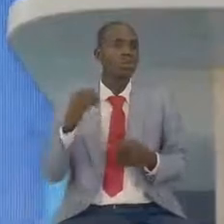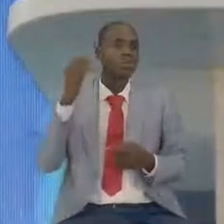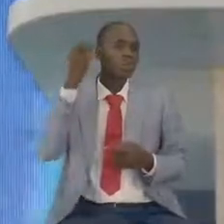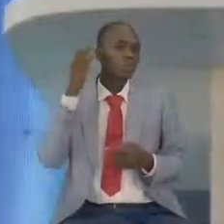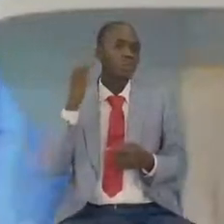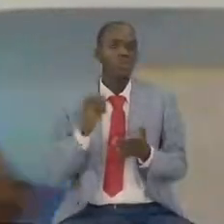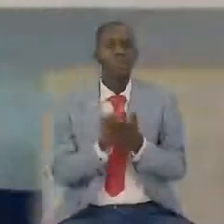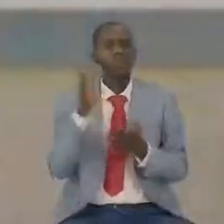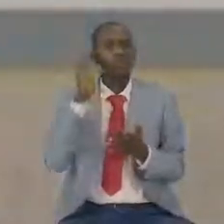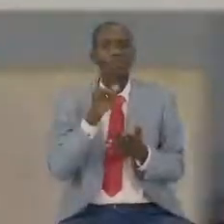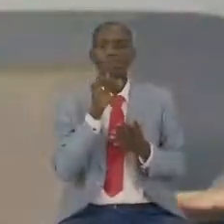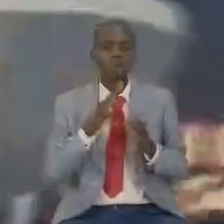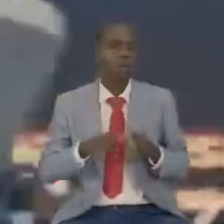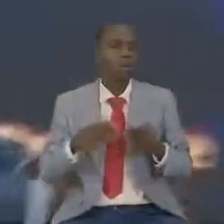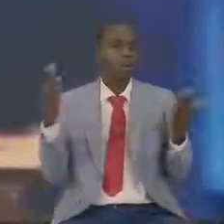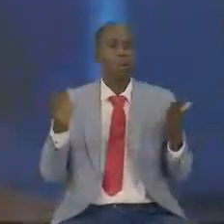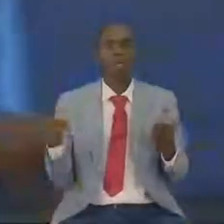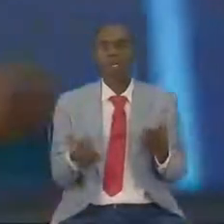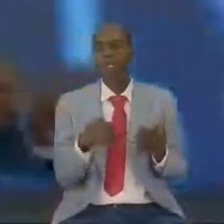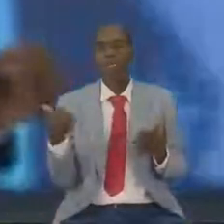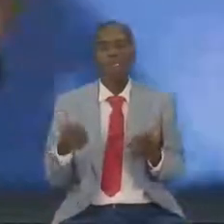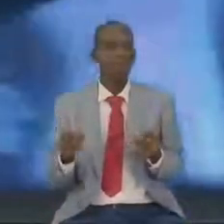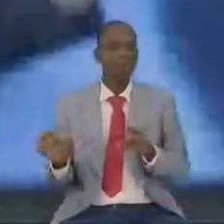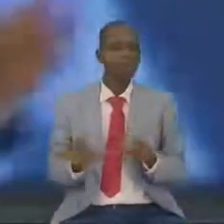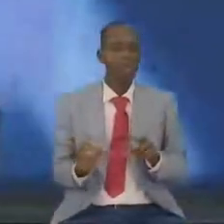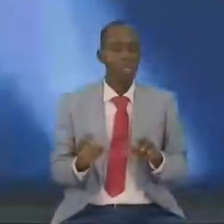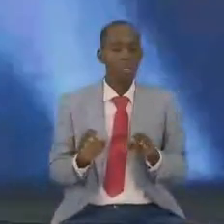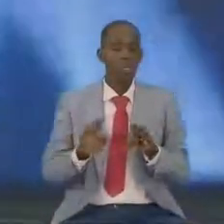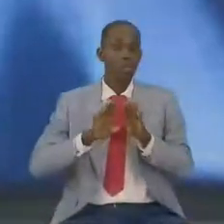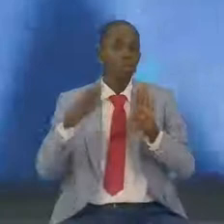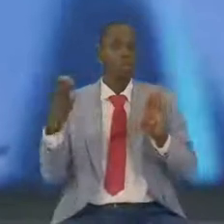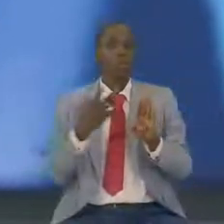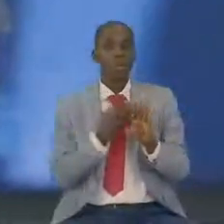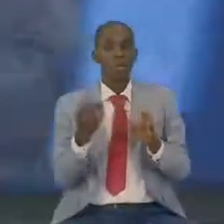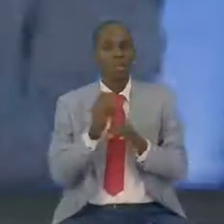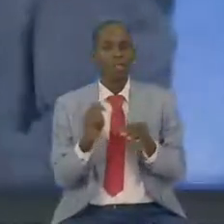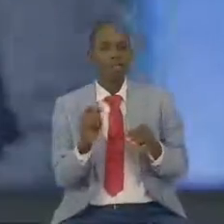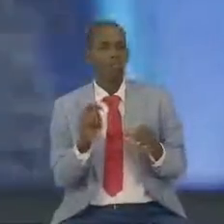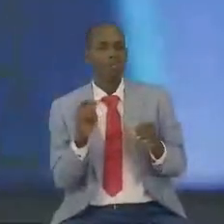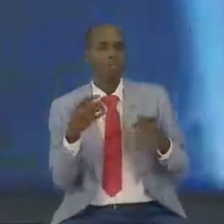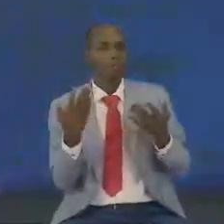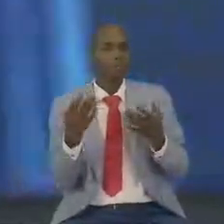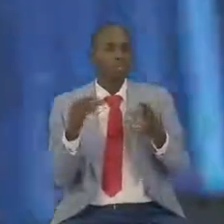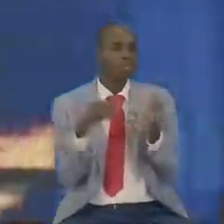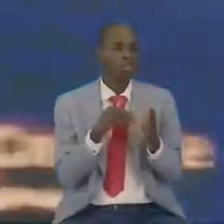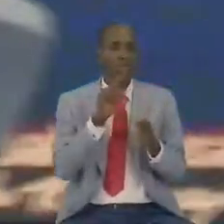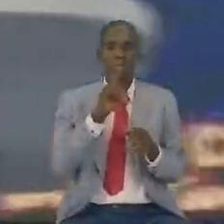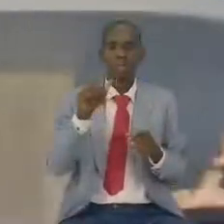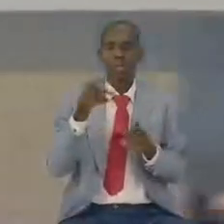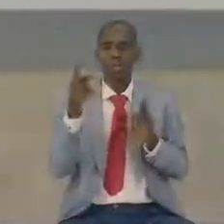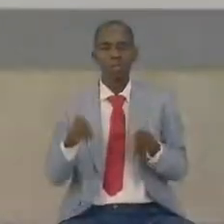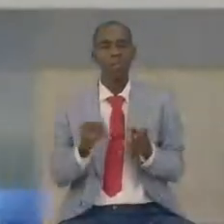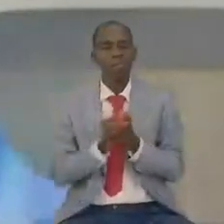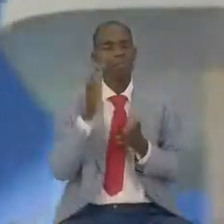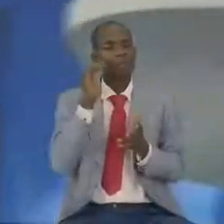mal parler ou se plaindre du gouvernement, adresser des pétitions à celui-ci ou à celui-là, ça ne va pas ouvrir de porte.